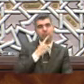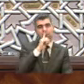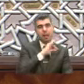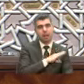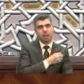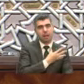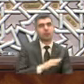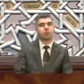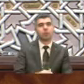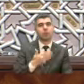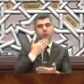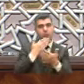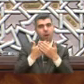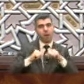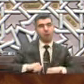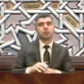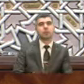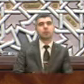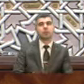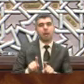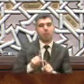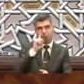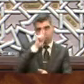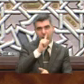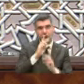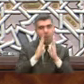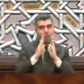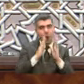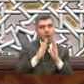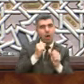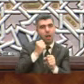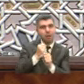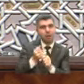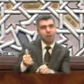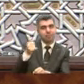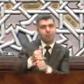سيد الوزير المحترم، دوري اتمنى لك التوفيق في مهامك.